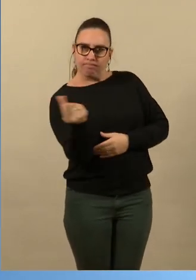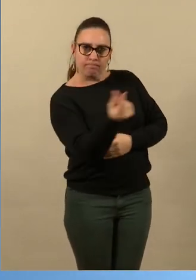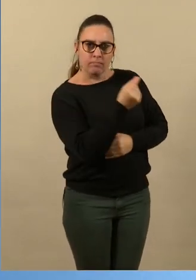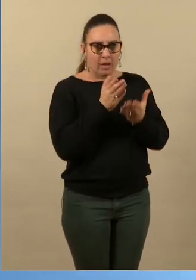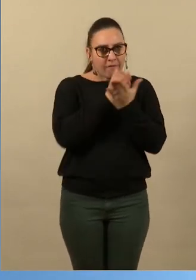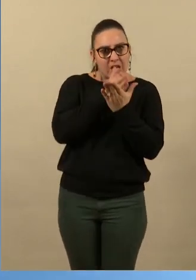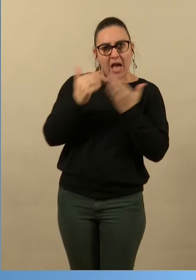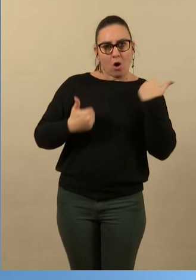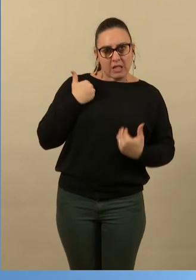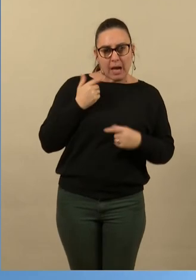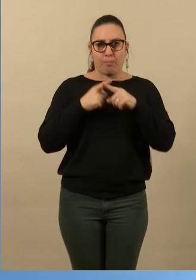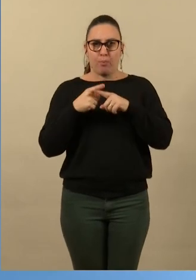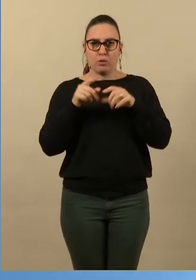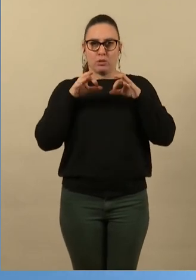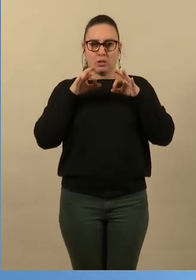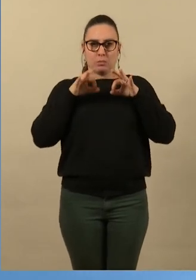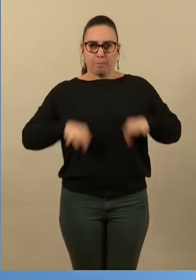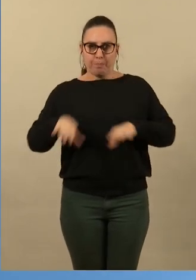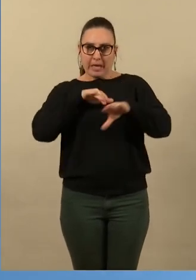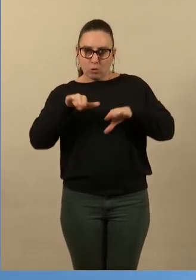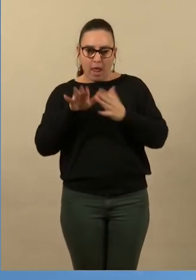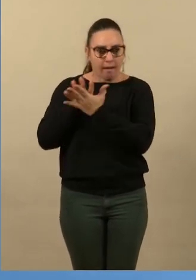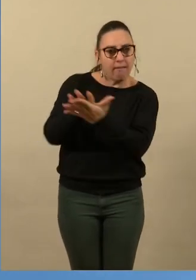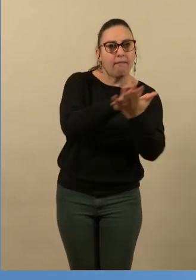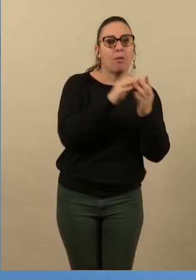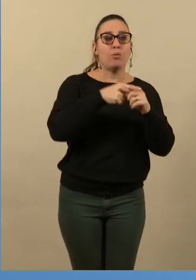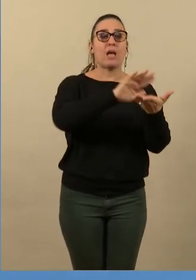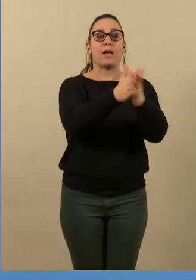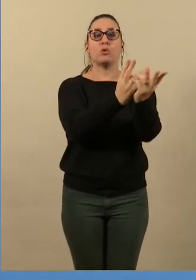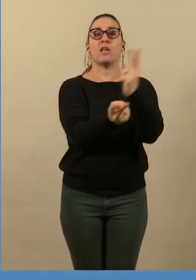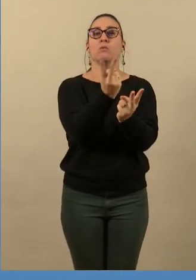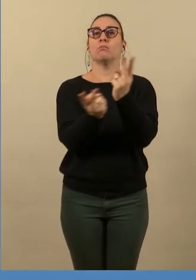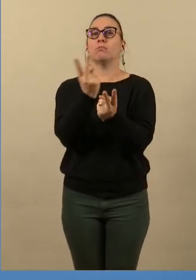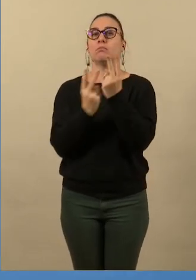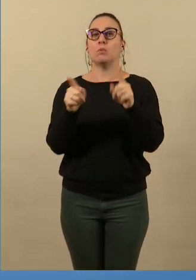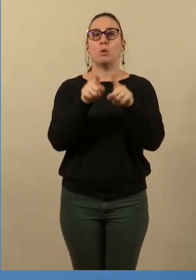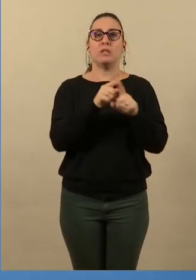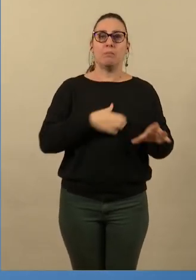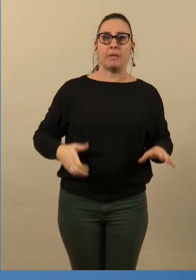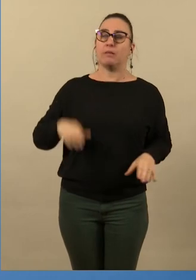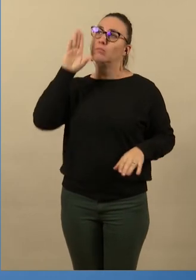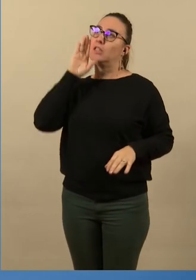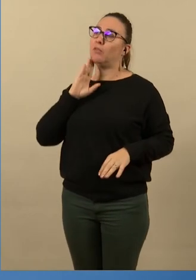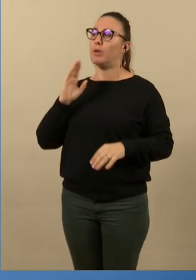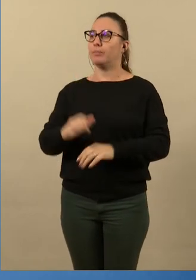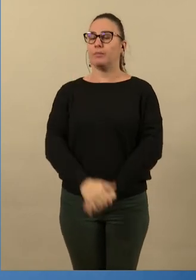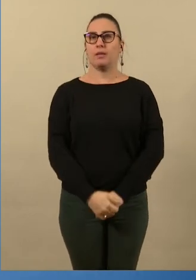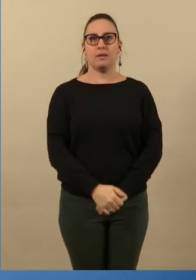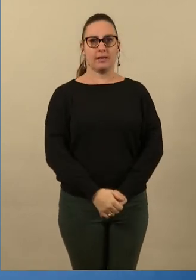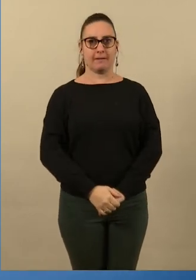la filière du handicap et du périscolaire ainsi que les associations représentatives des collectivité territoriale je vous